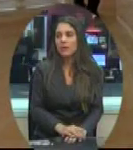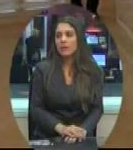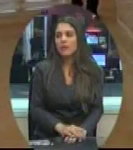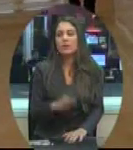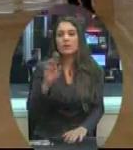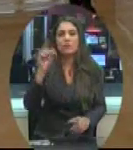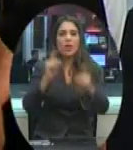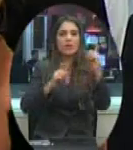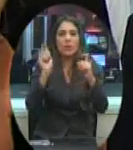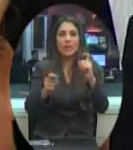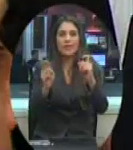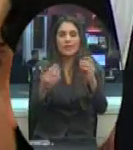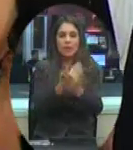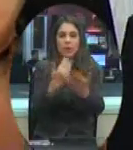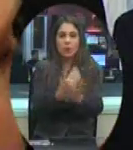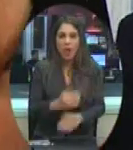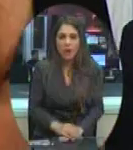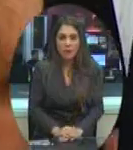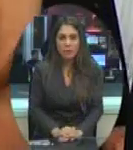כנסת אקטואליים. אני חושב